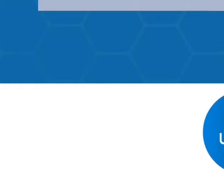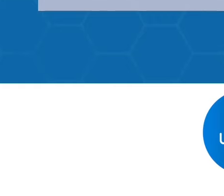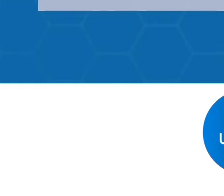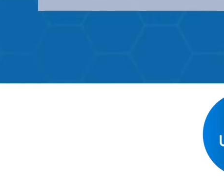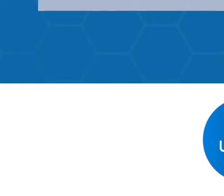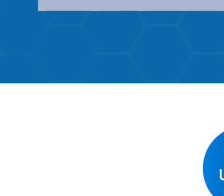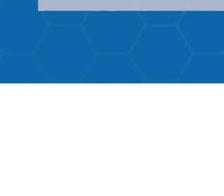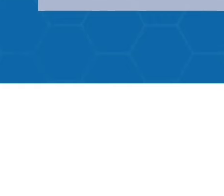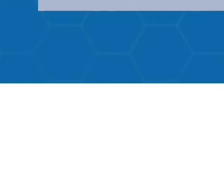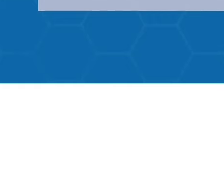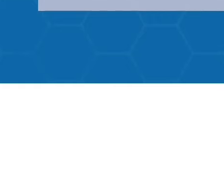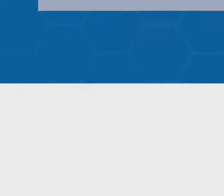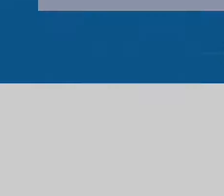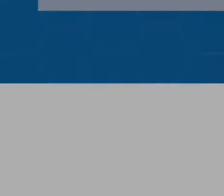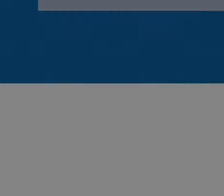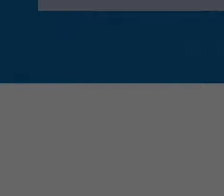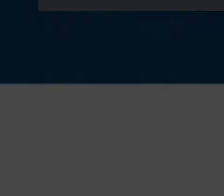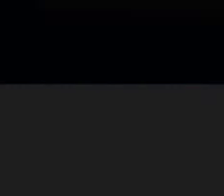اصحابكم